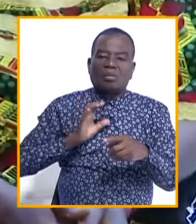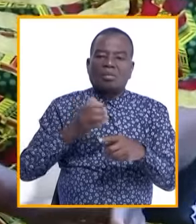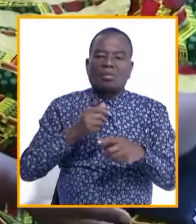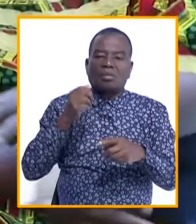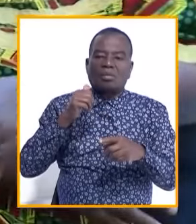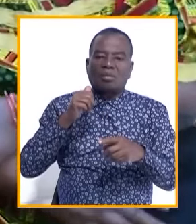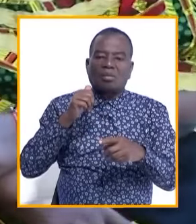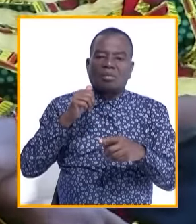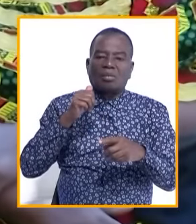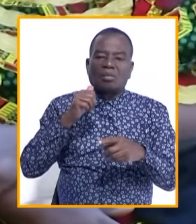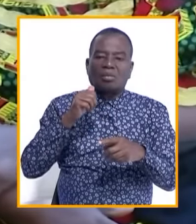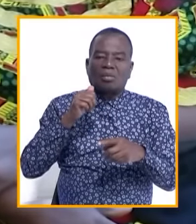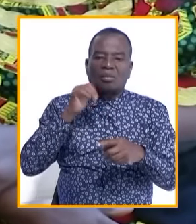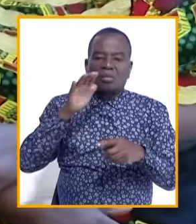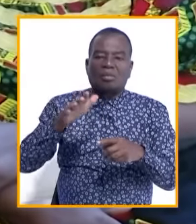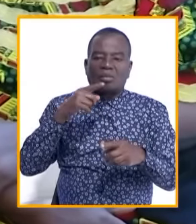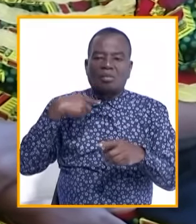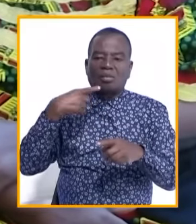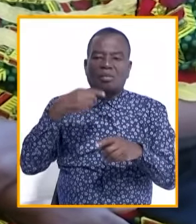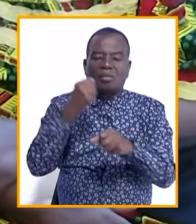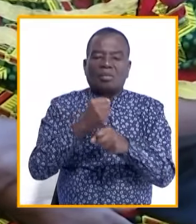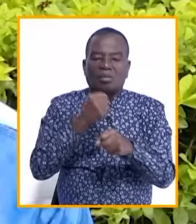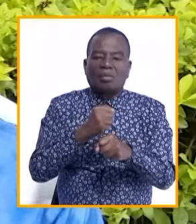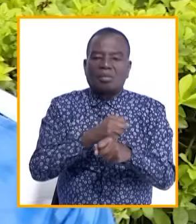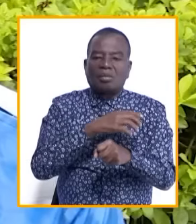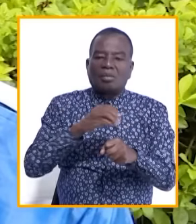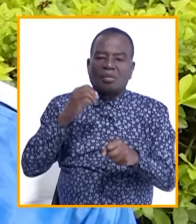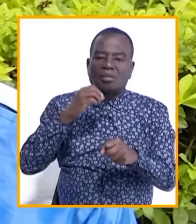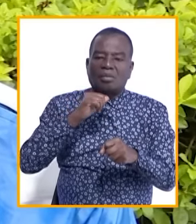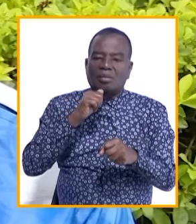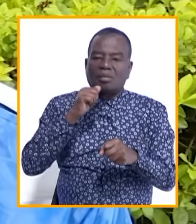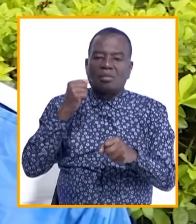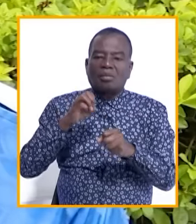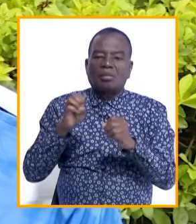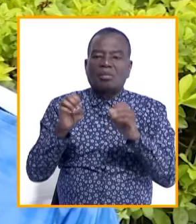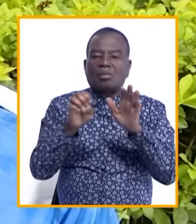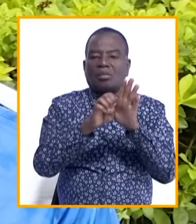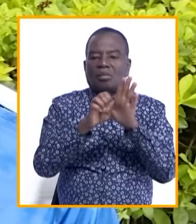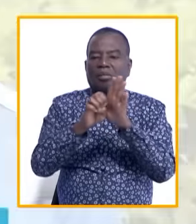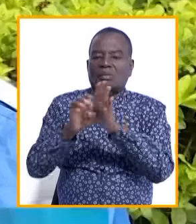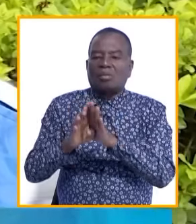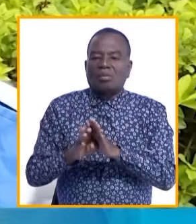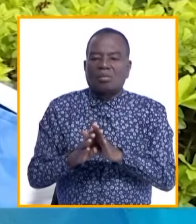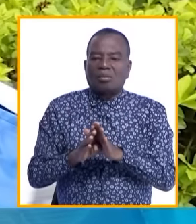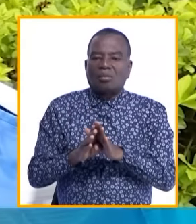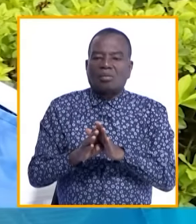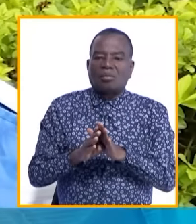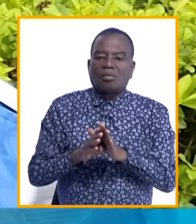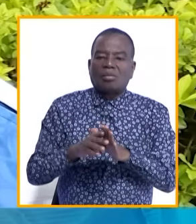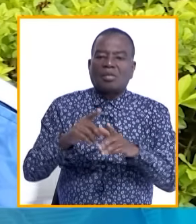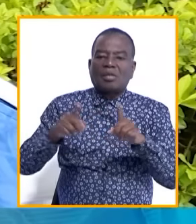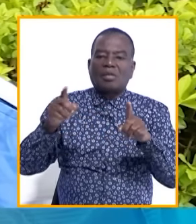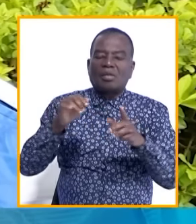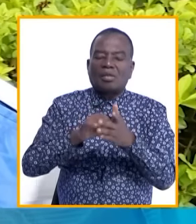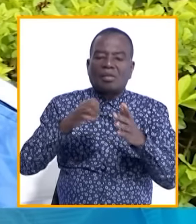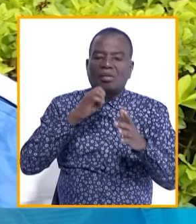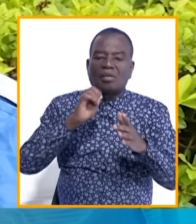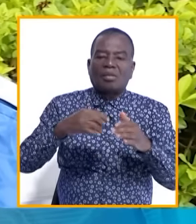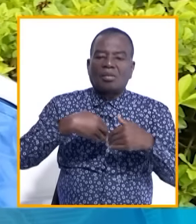une femme qui n'exerce pas une activité génératrice de revenus est exposée à beaucoup de vulnérabilités. Cette conférence pour les outiller à pouvoir réaliser une